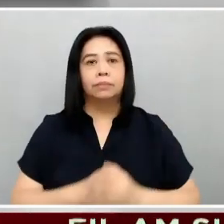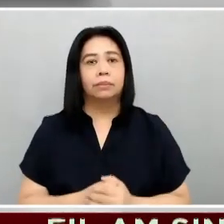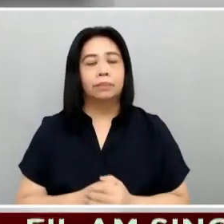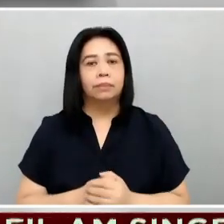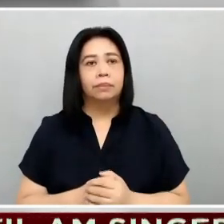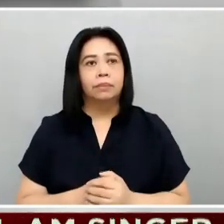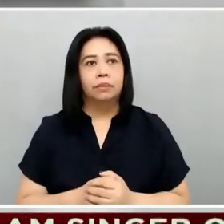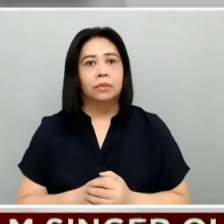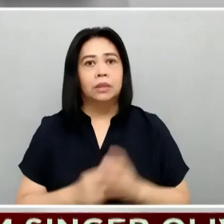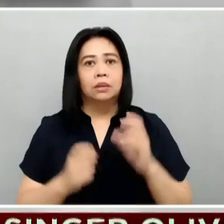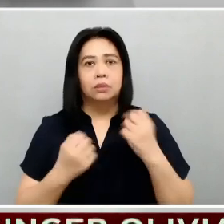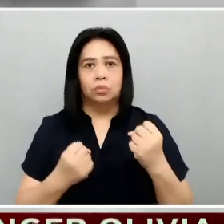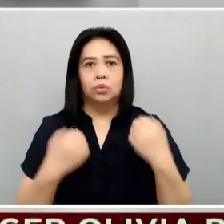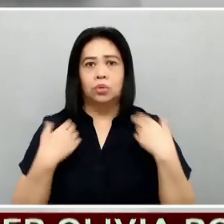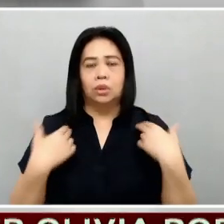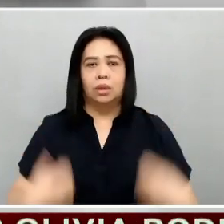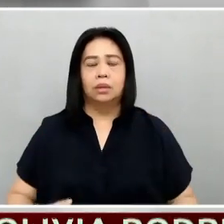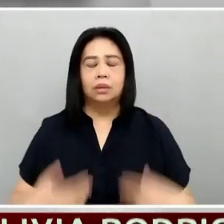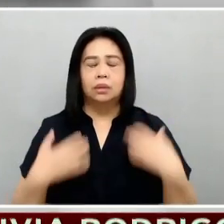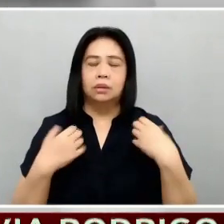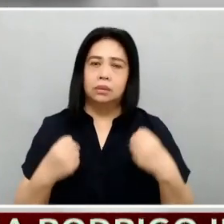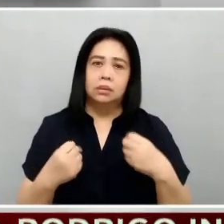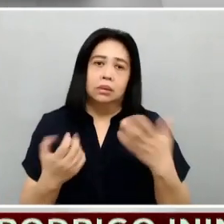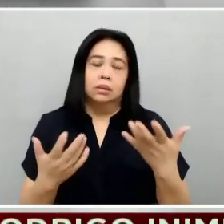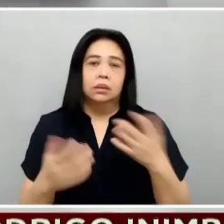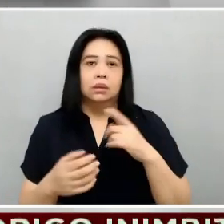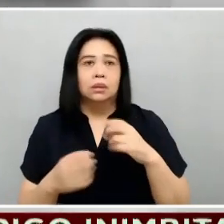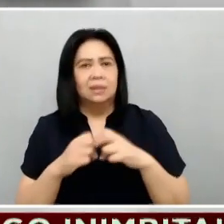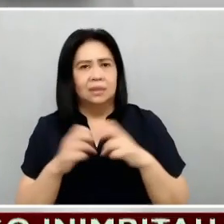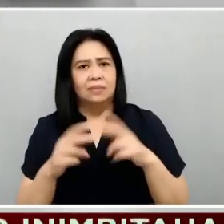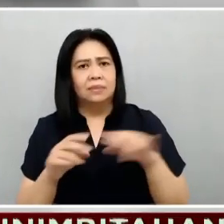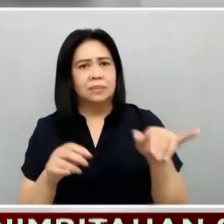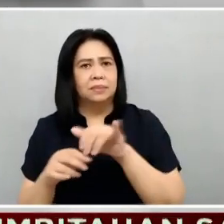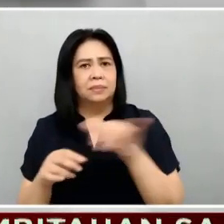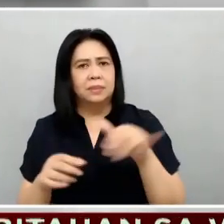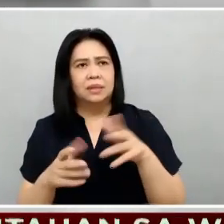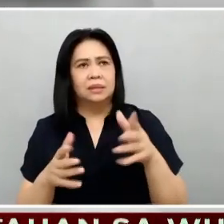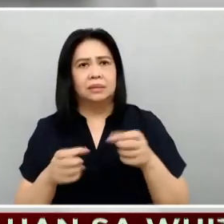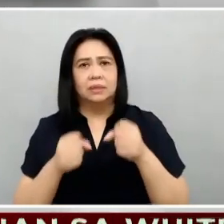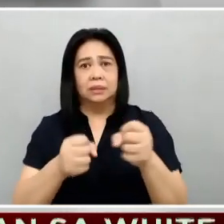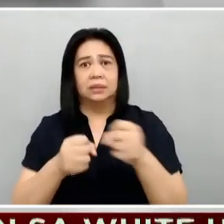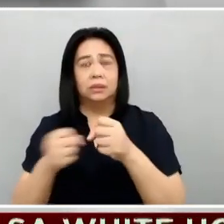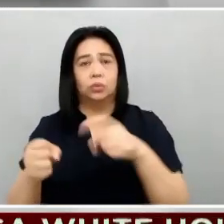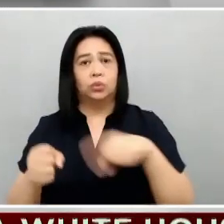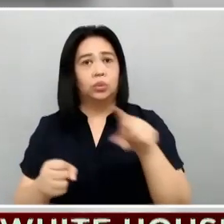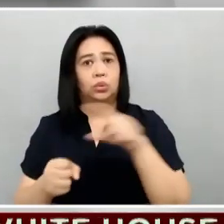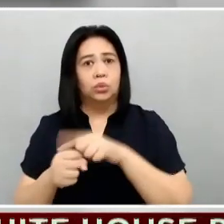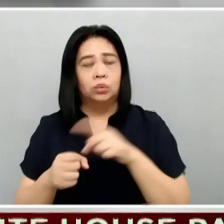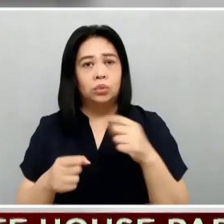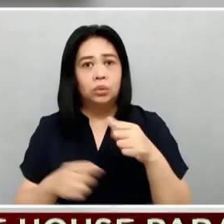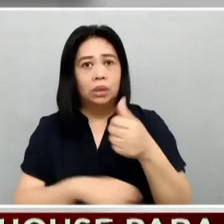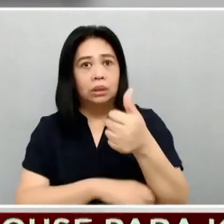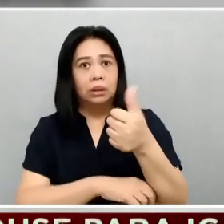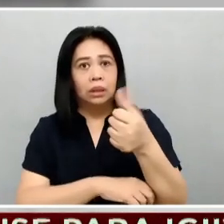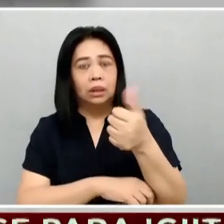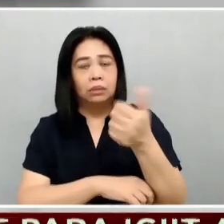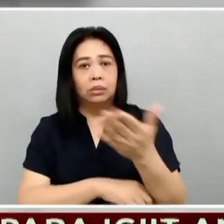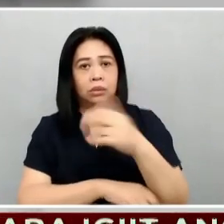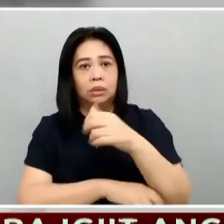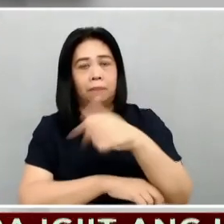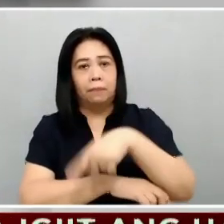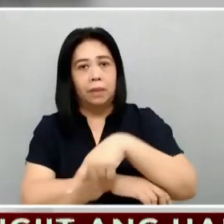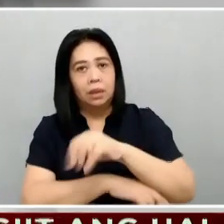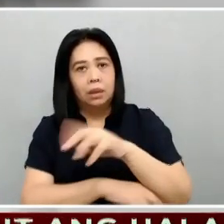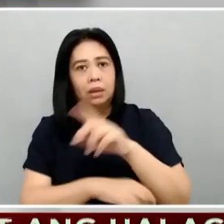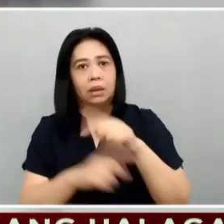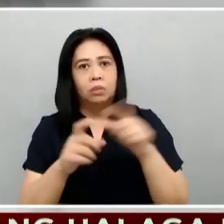keep healthy, because talagang even mga kasada doon from 10 a.m. to 10 p.m., kino-close